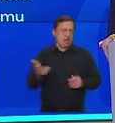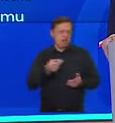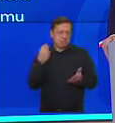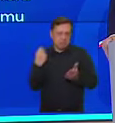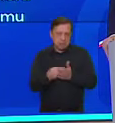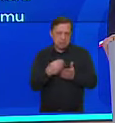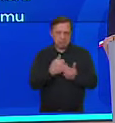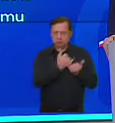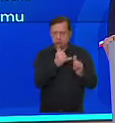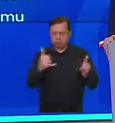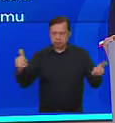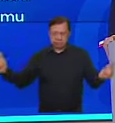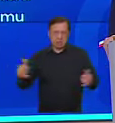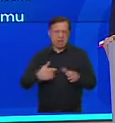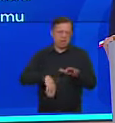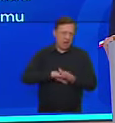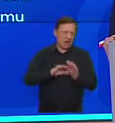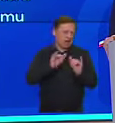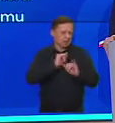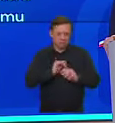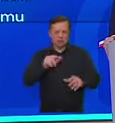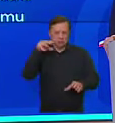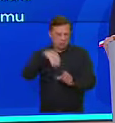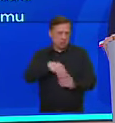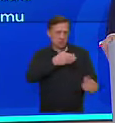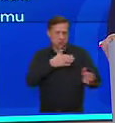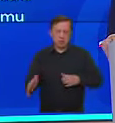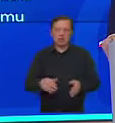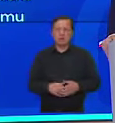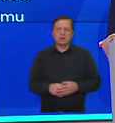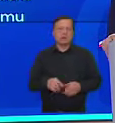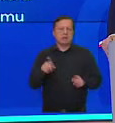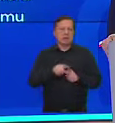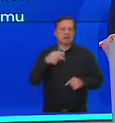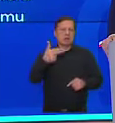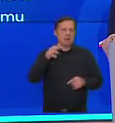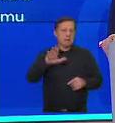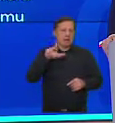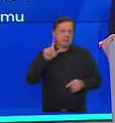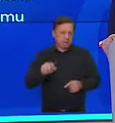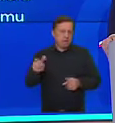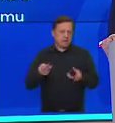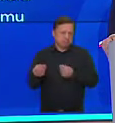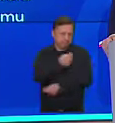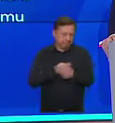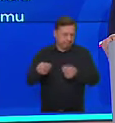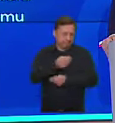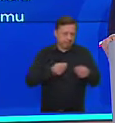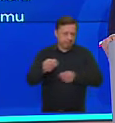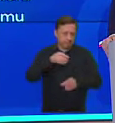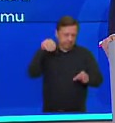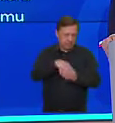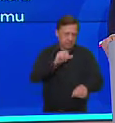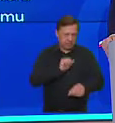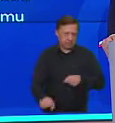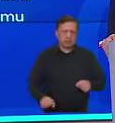głównie budżetowych, gwarancyjnych, ale także płynnościowych Narodowego Banku Polskiego i czasami